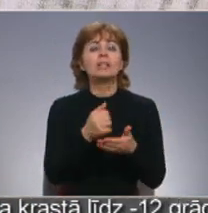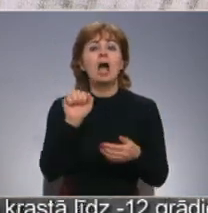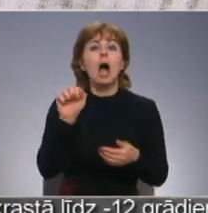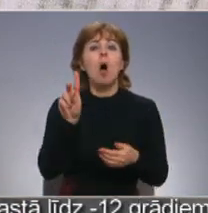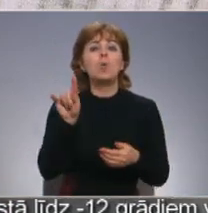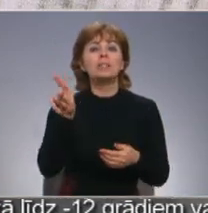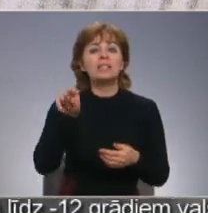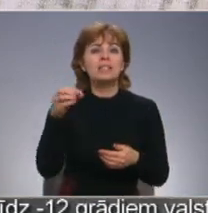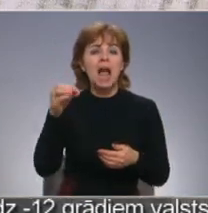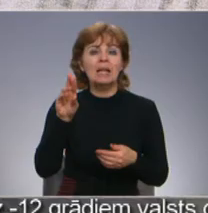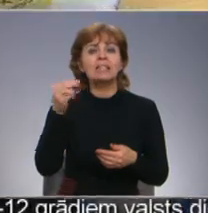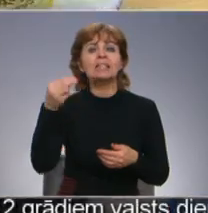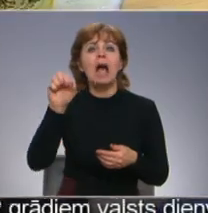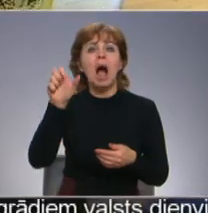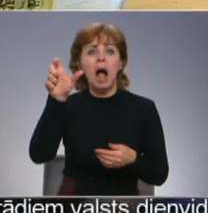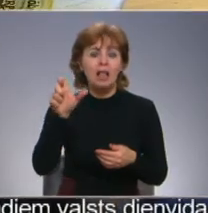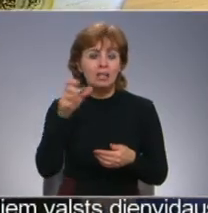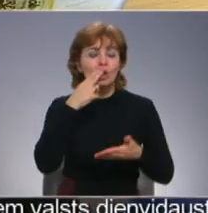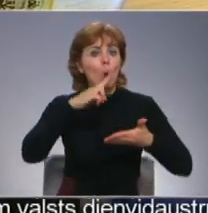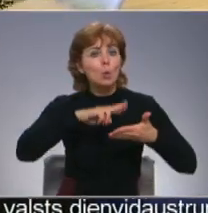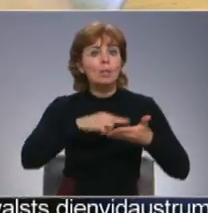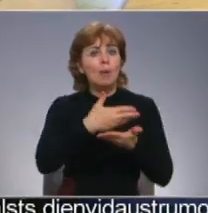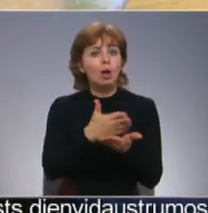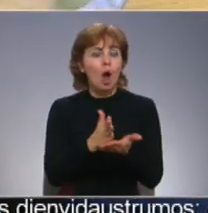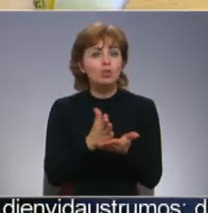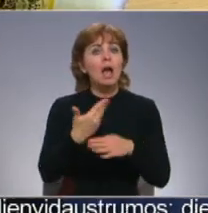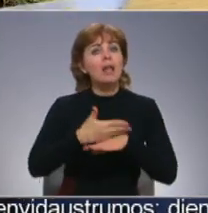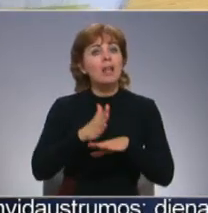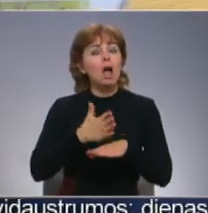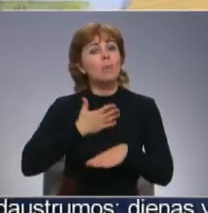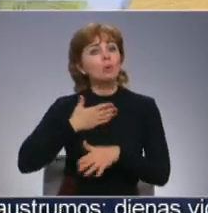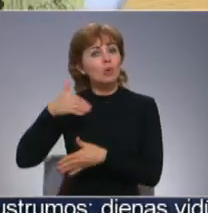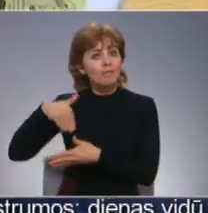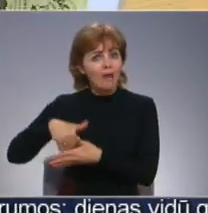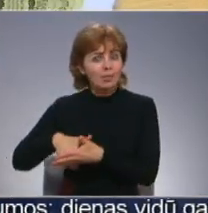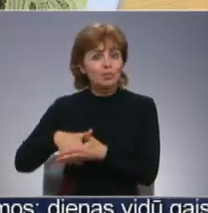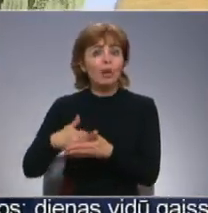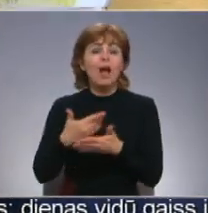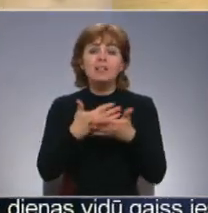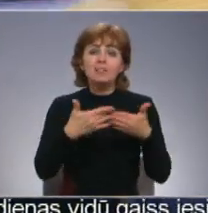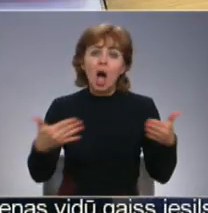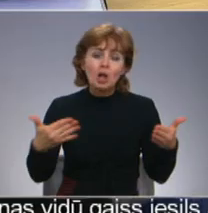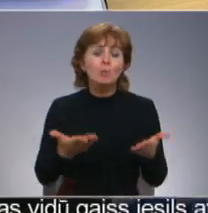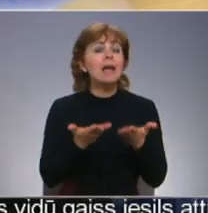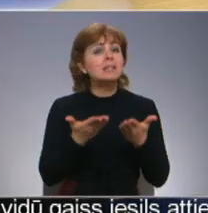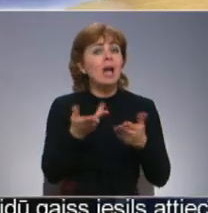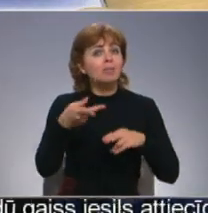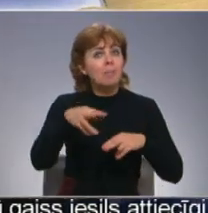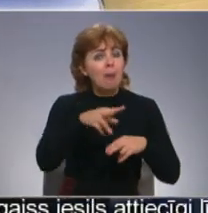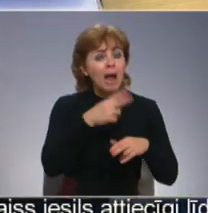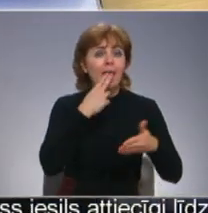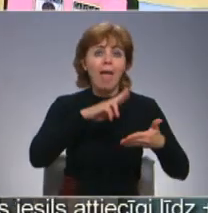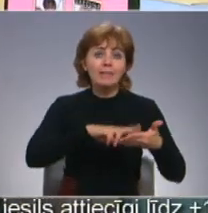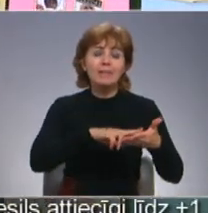Auseklis Zālītis Zāliži uzskatīs, ka uzlīmes uz kukulīšiem ir daļa no mūsu vēstures, jo sortiments un ceptuves mainās, bet